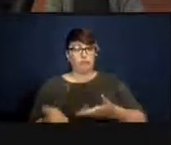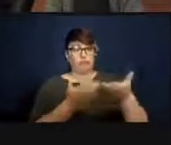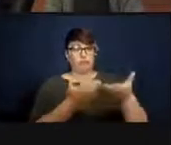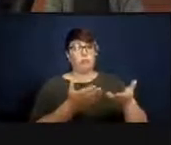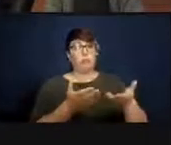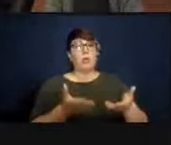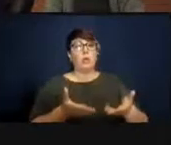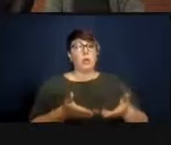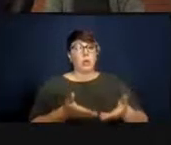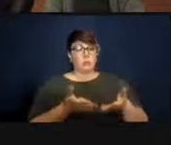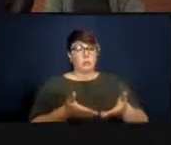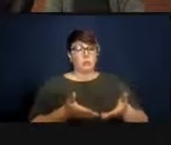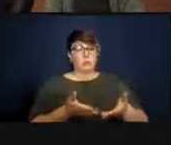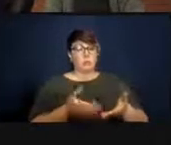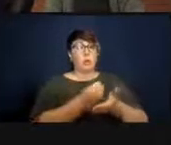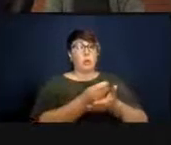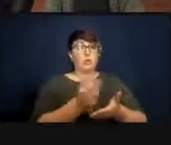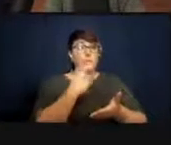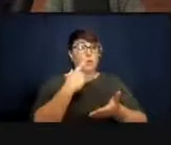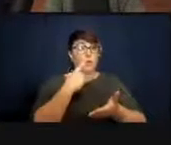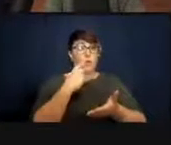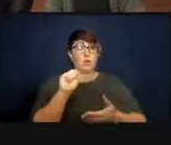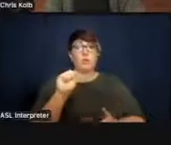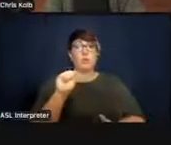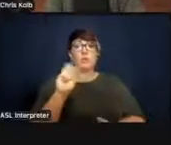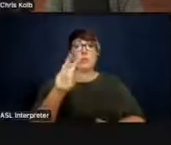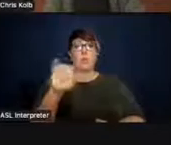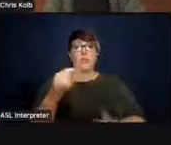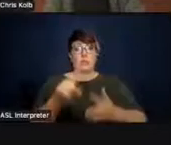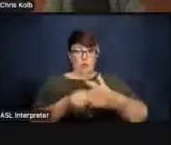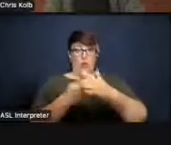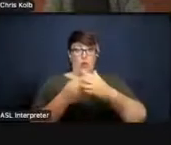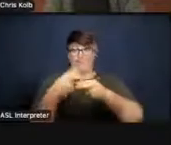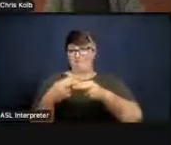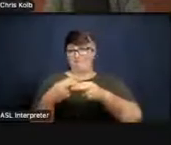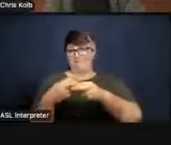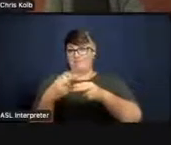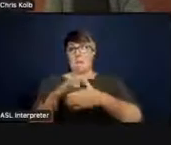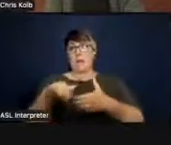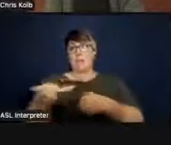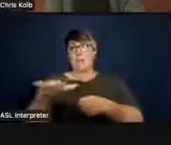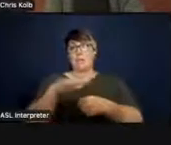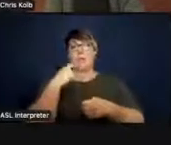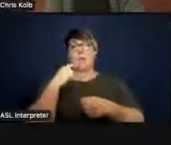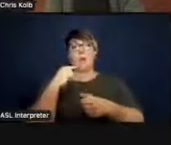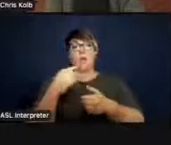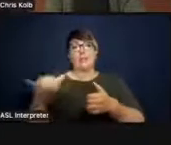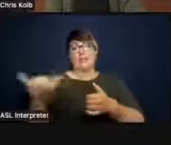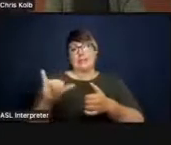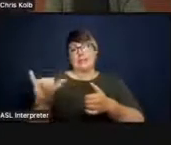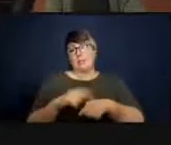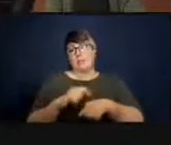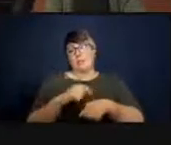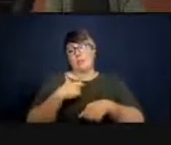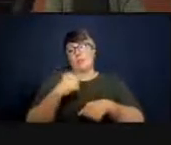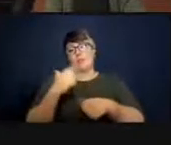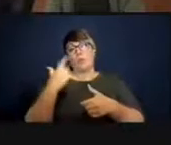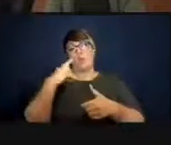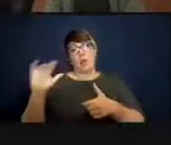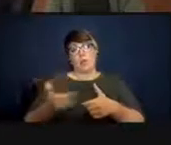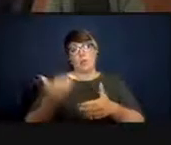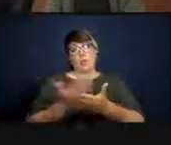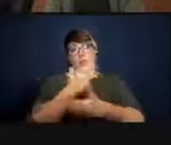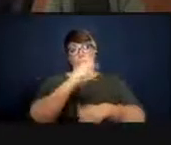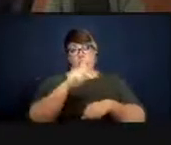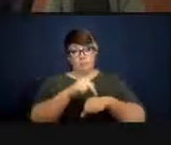Pia kuhusu nafasi ambayo tunahitaji, tunatarajia kuwa tutafanya jambo